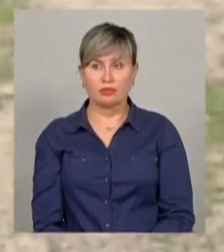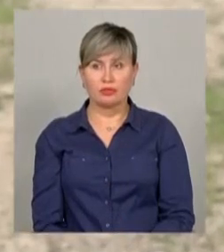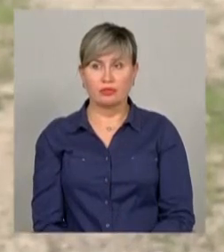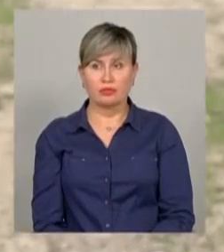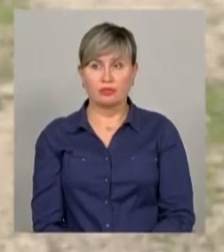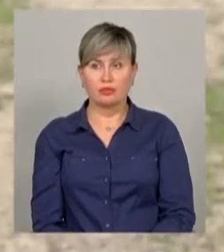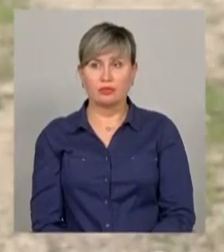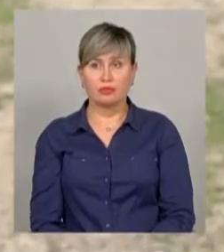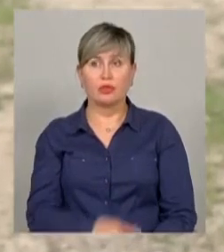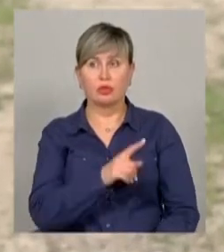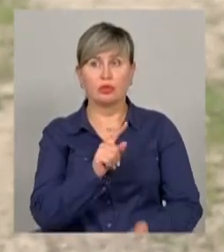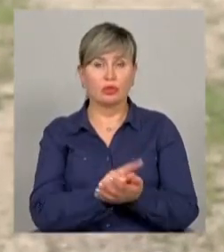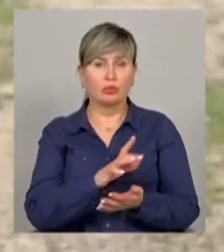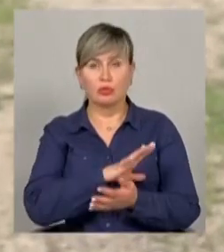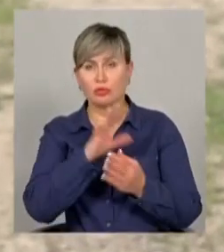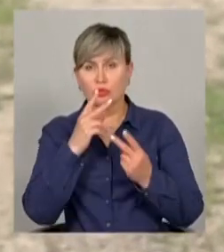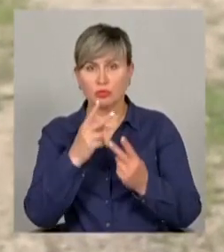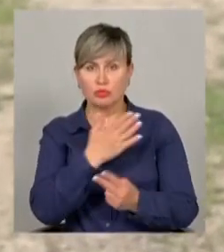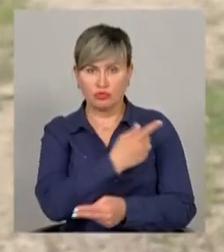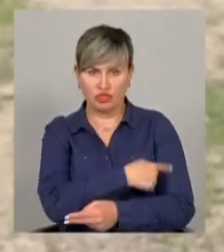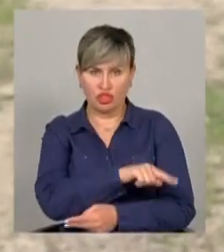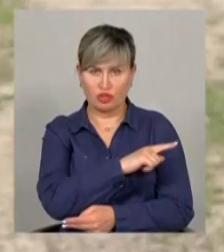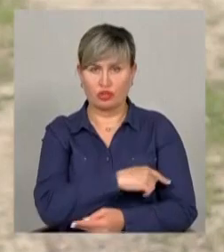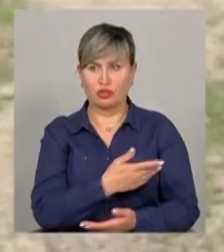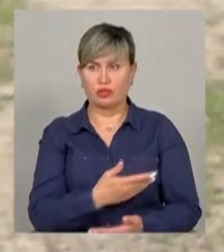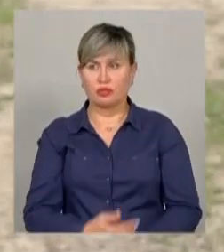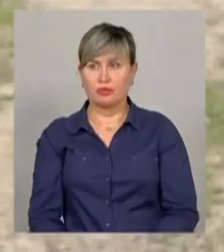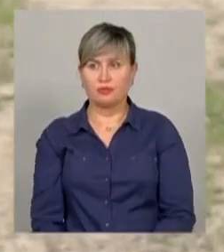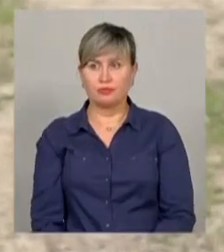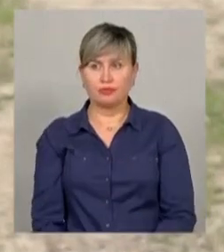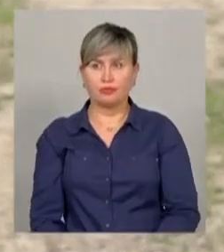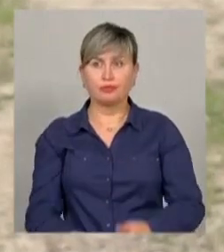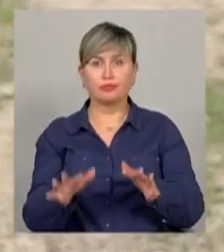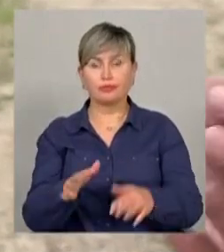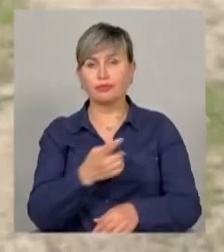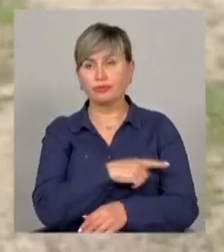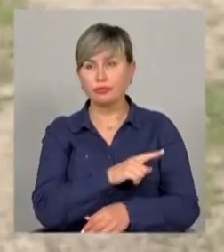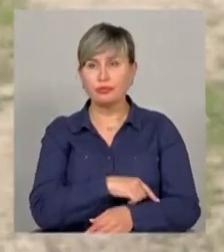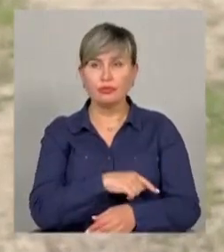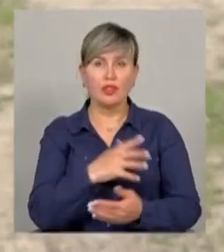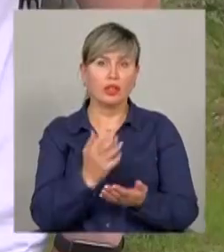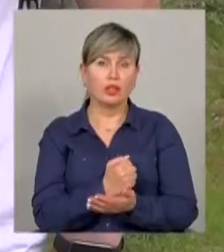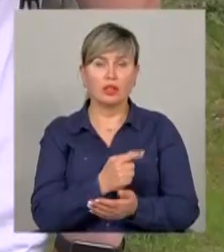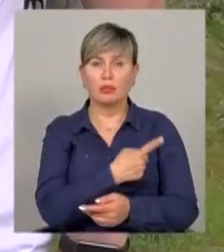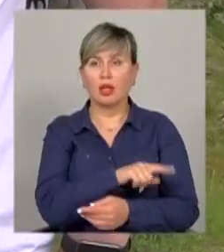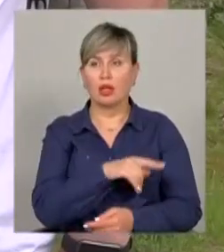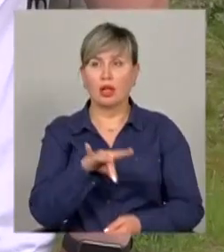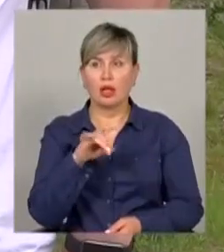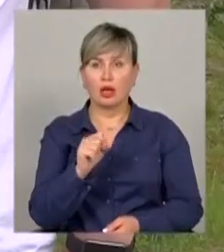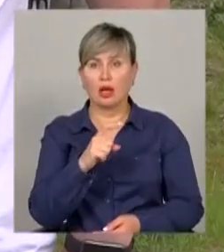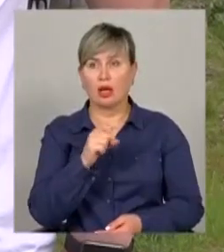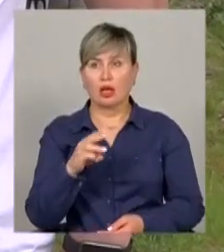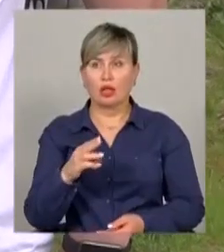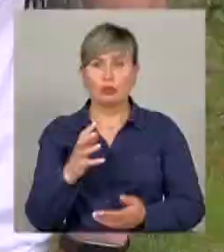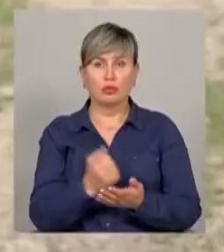Они же должны были все предусмотреть, они врачи. А вместо врачей получилось, что клиника Рахат, где она удаляла,